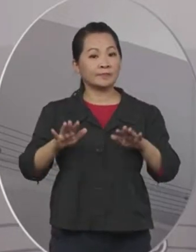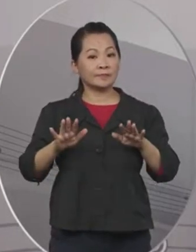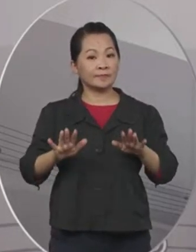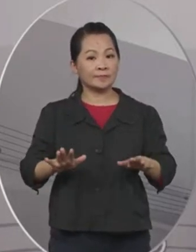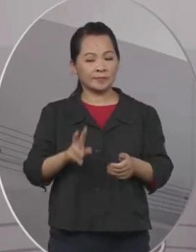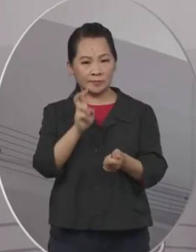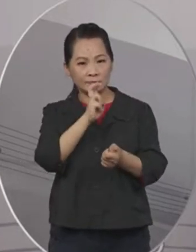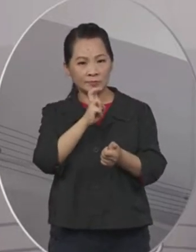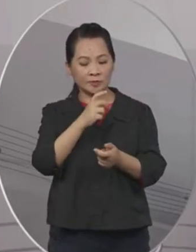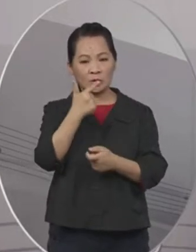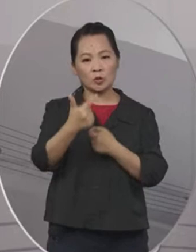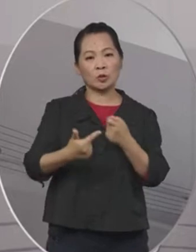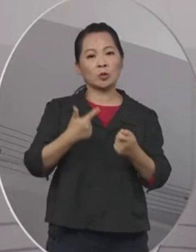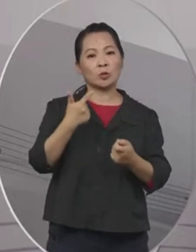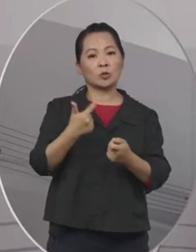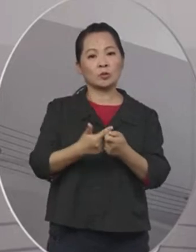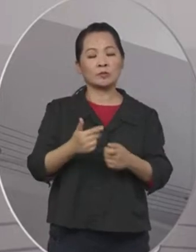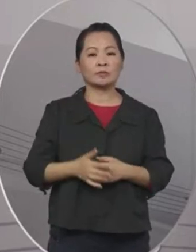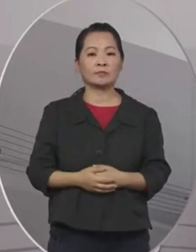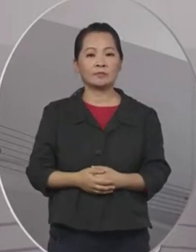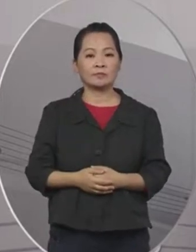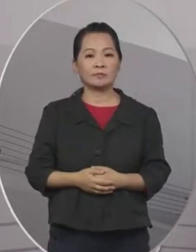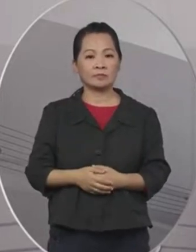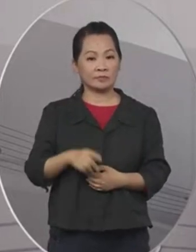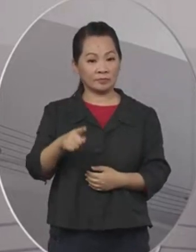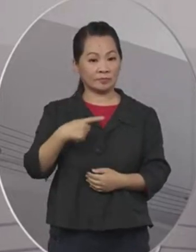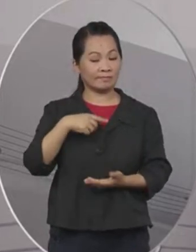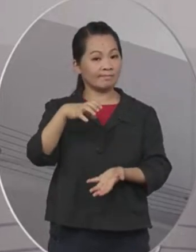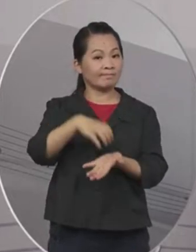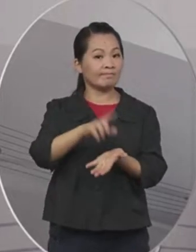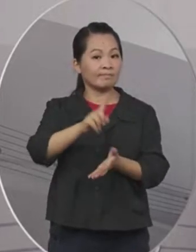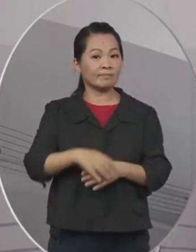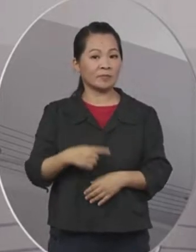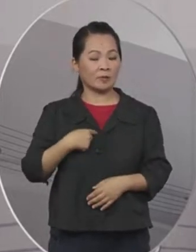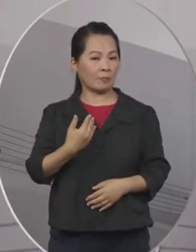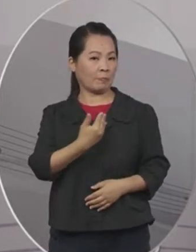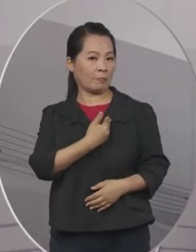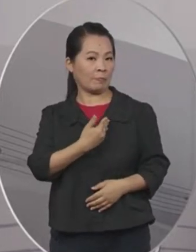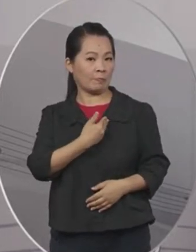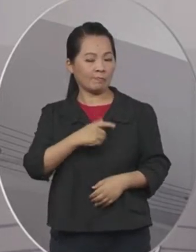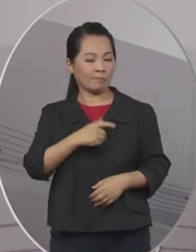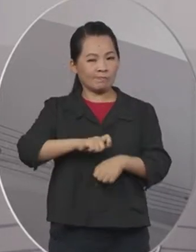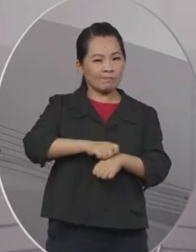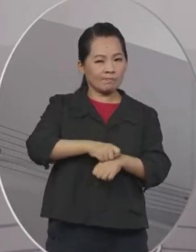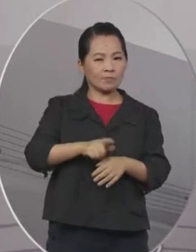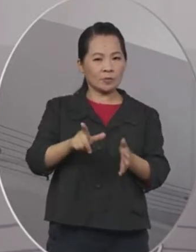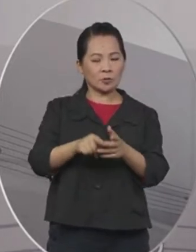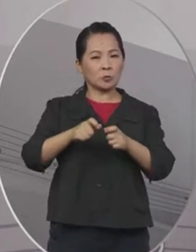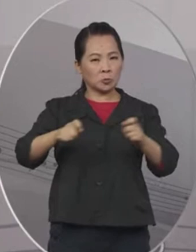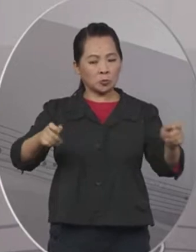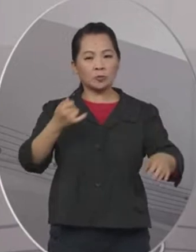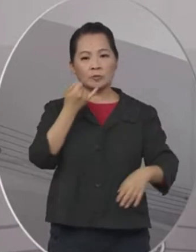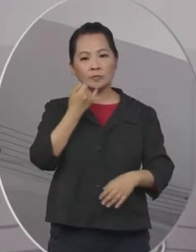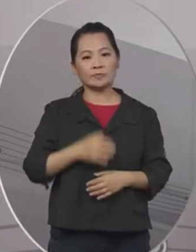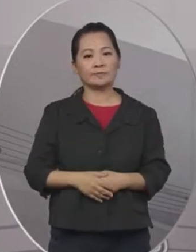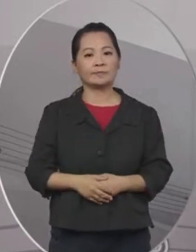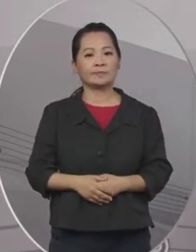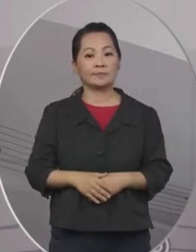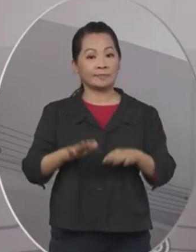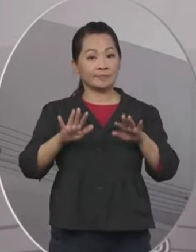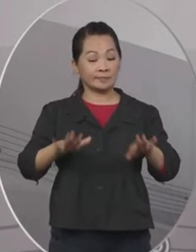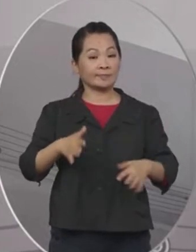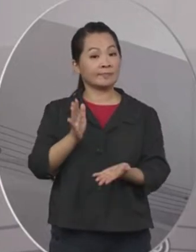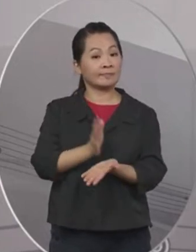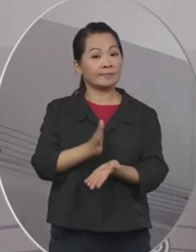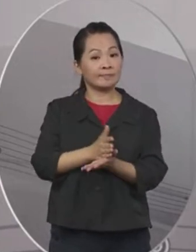将近6年的时间，这个足以证明我既耐操又持久。今天的政